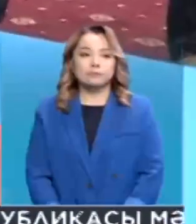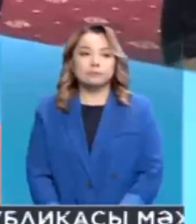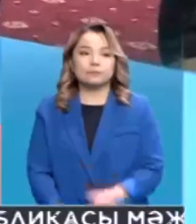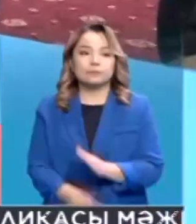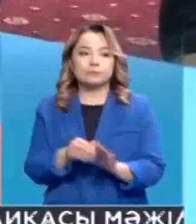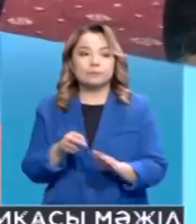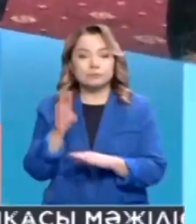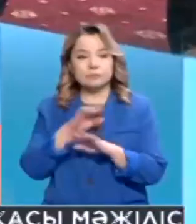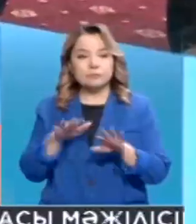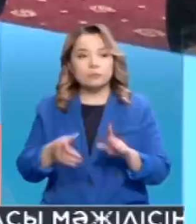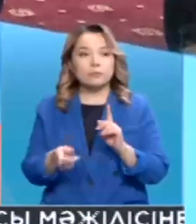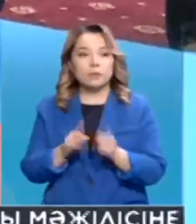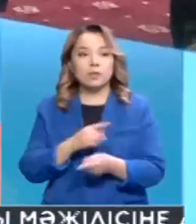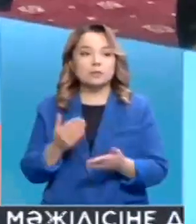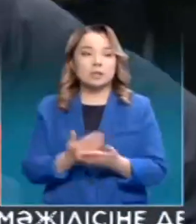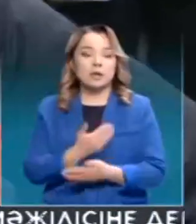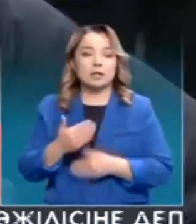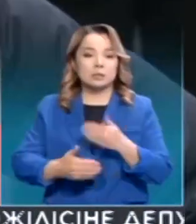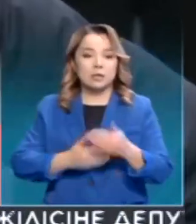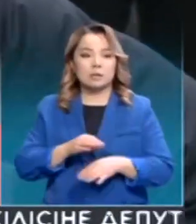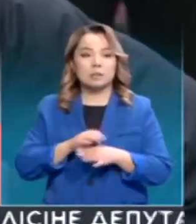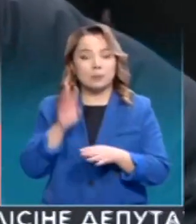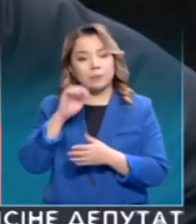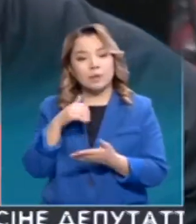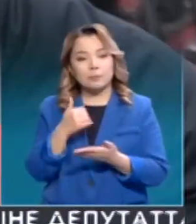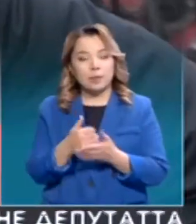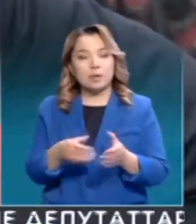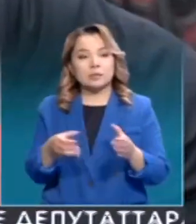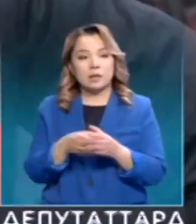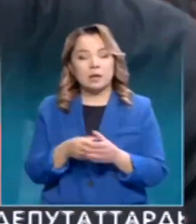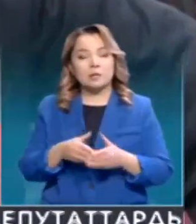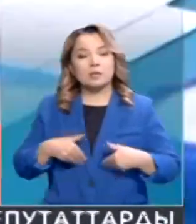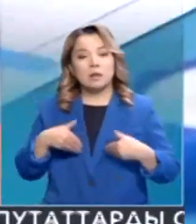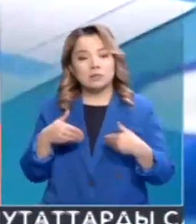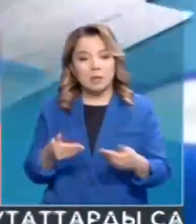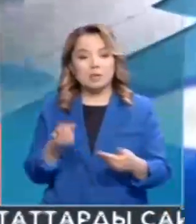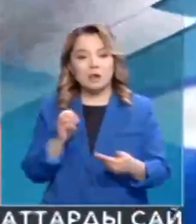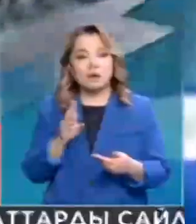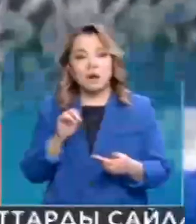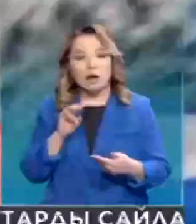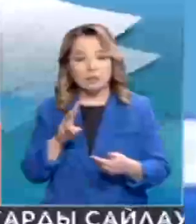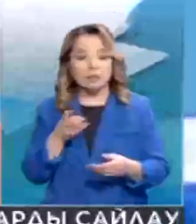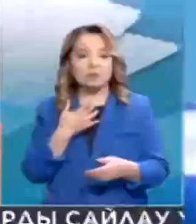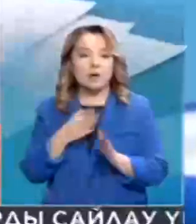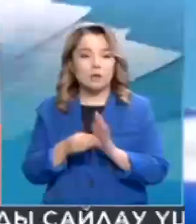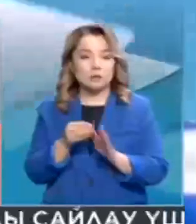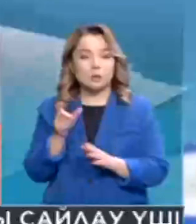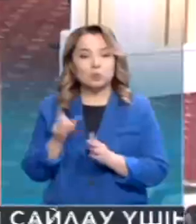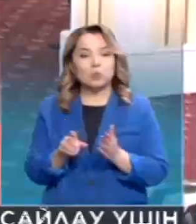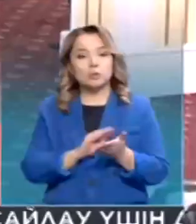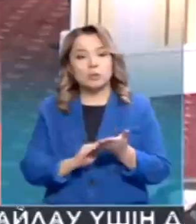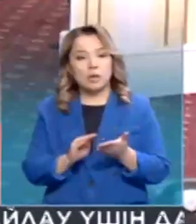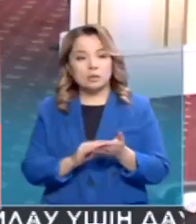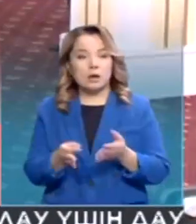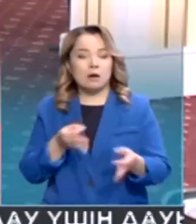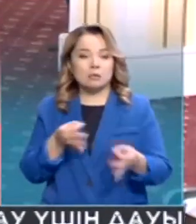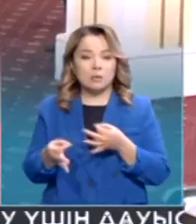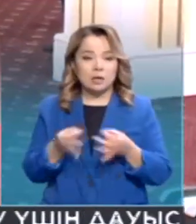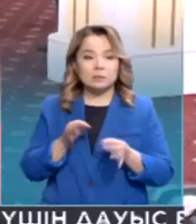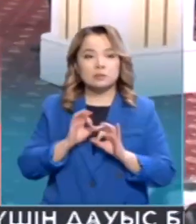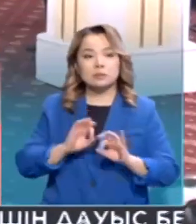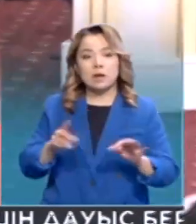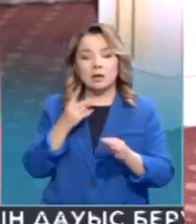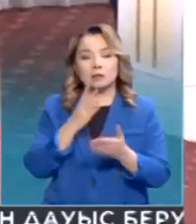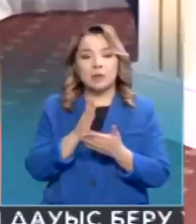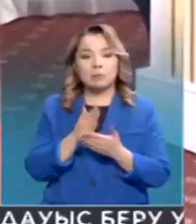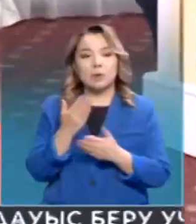Сайлау елдегі өзгерістерге жаңа серпін береді. Мемлекеттік кеңесші Ерлан Қарин дауыс бергеннен кейін журналистермен сұхбат барысында осылай деп